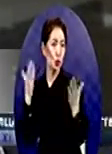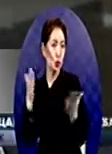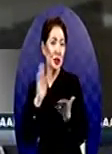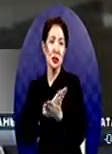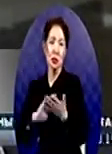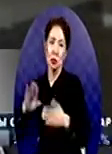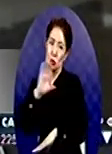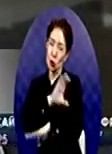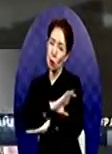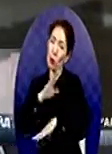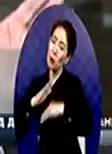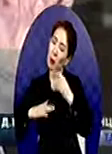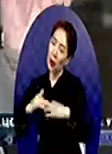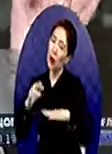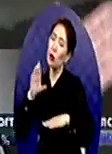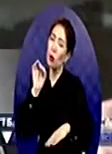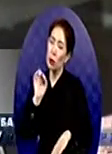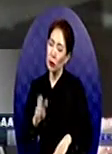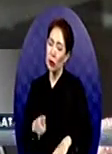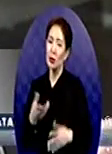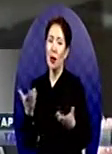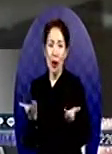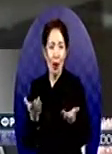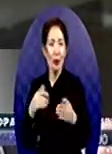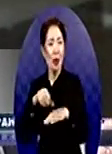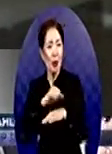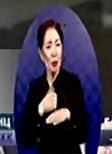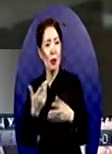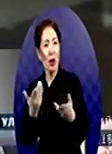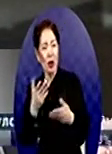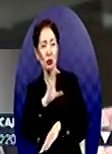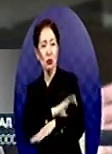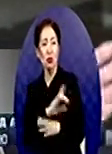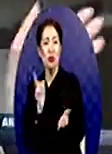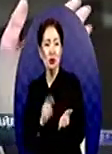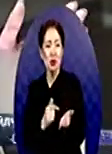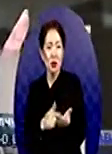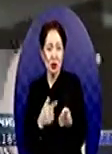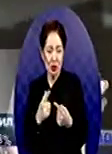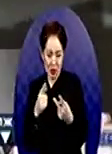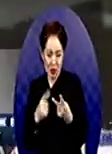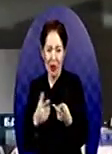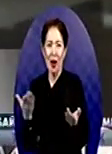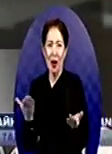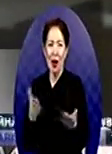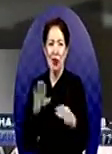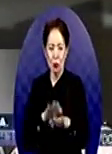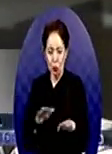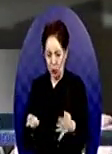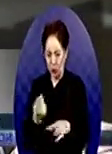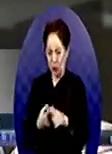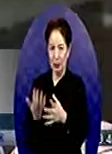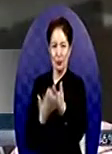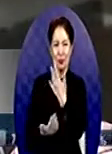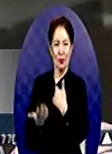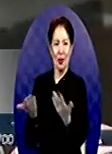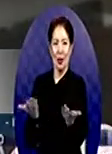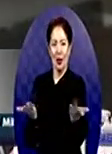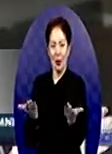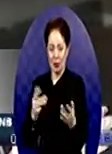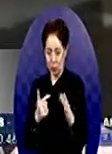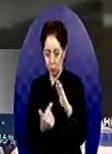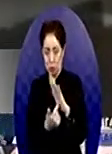сургууль барьхаар бол бид нар аль аймагт нь сургууль хэрэгтэй байгаа, аль аймагт хүүхд нэмэгдэж байгаа гэдэг энэ тоон дээрээ